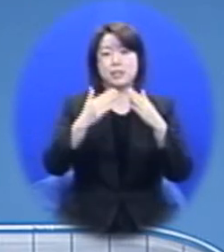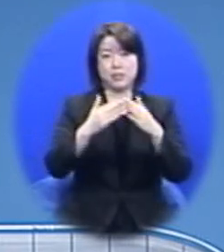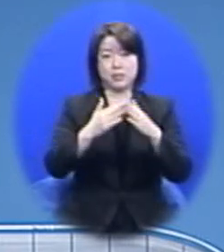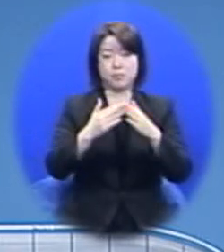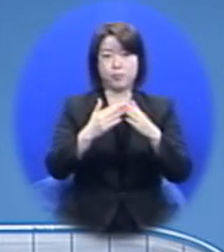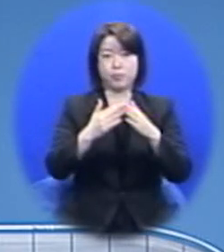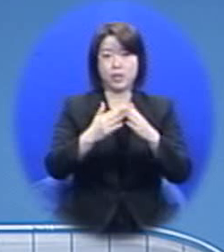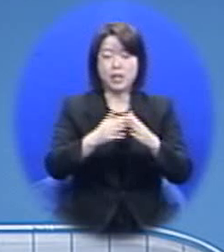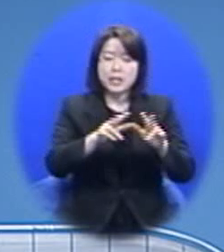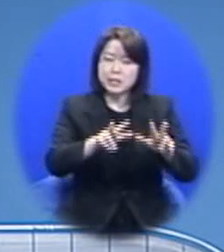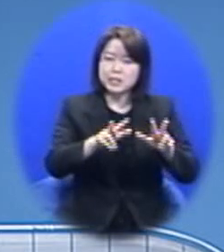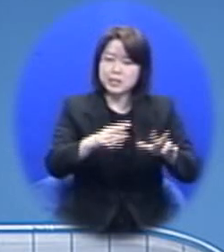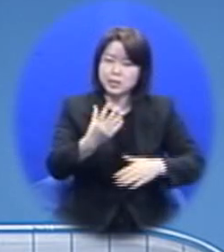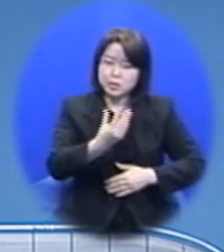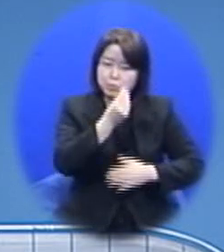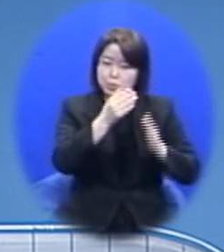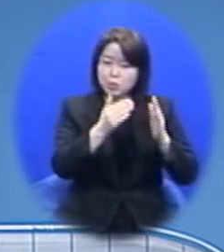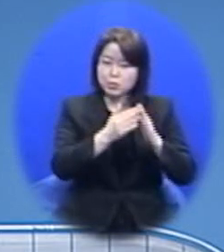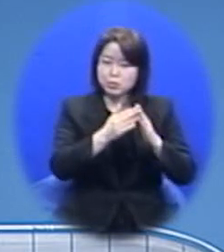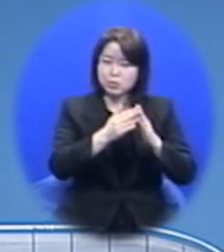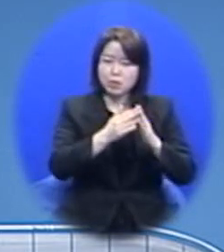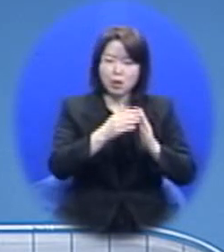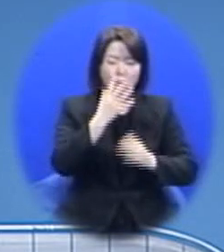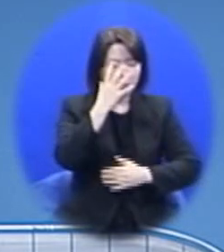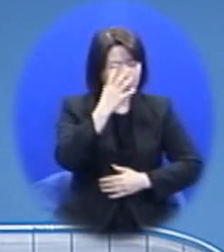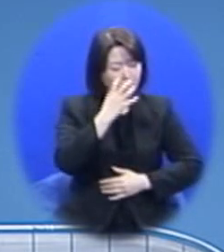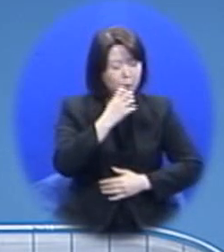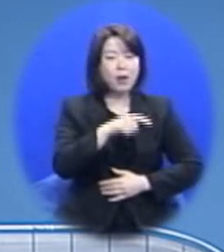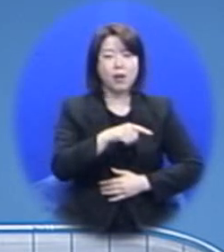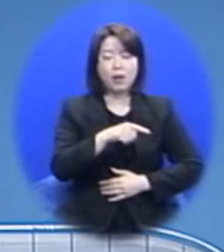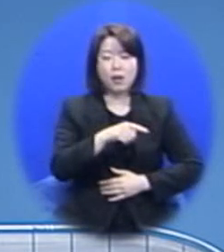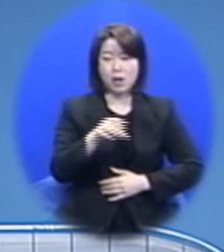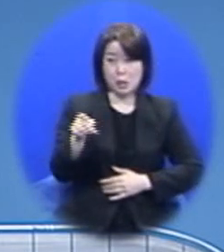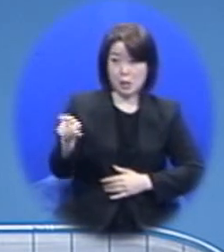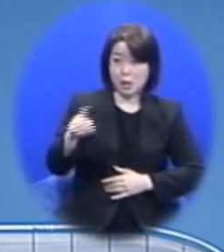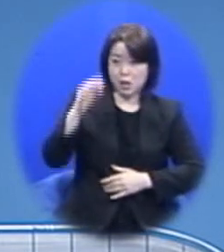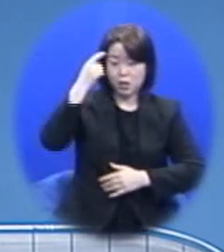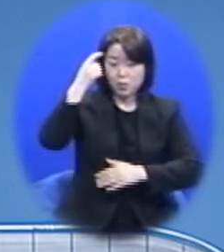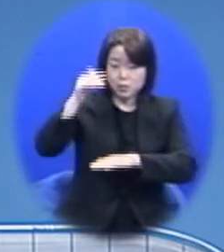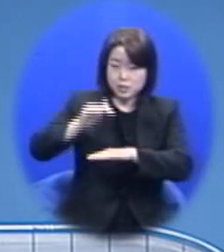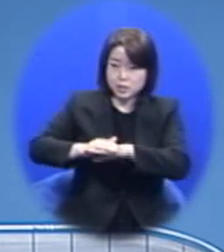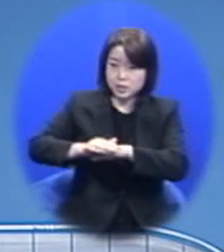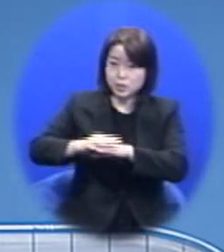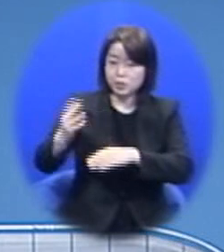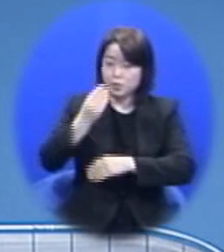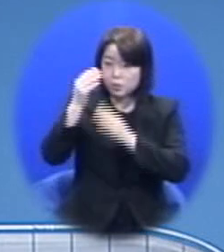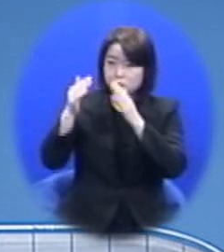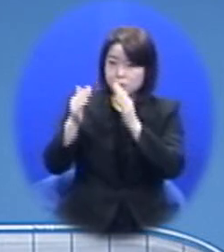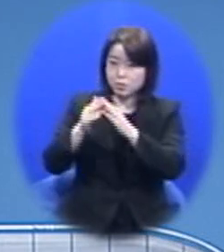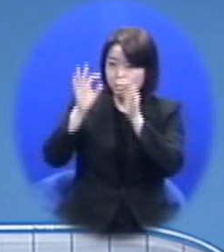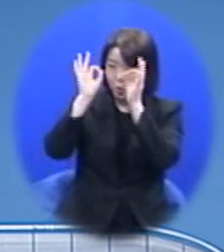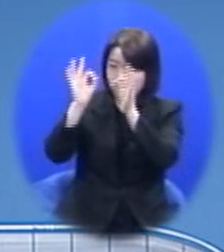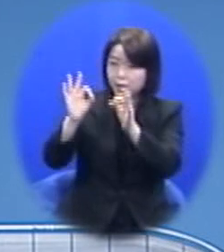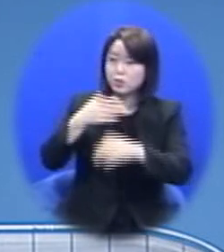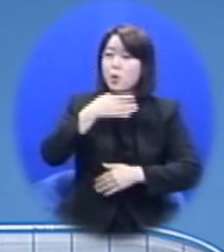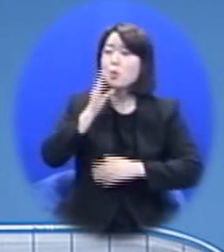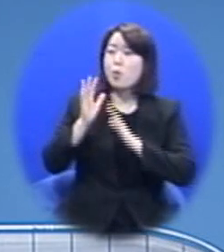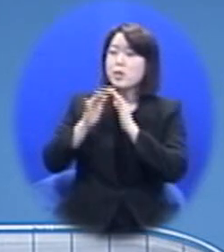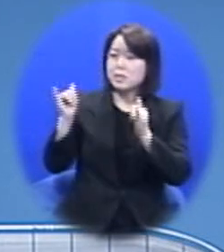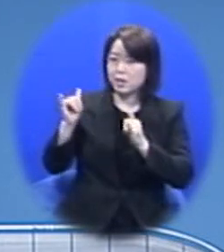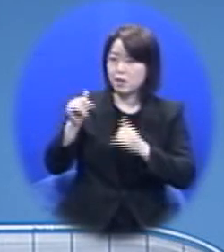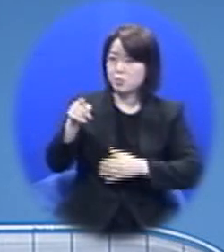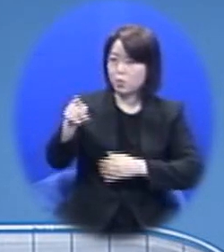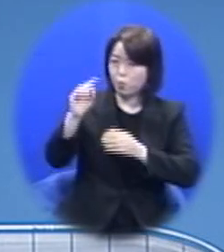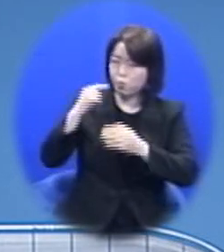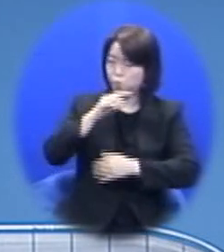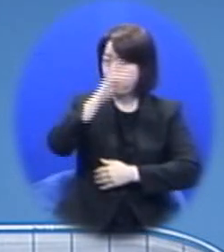성전은 초라하기 짝이 없습니다. 솔로몬 성전을 보았던 아주 노인분들은 통곡을 하고